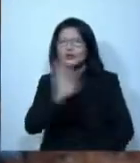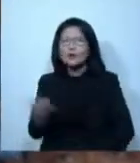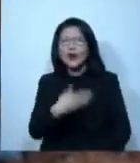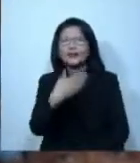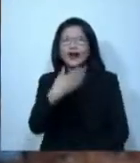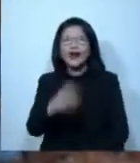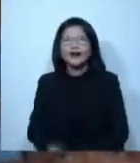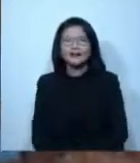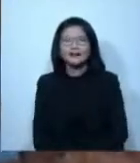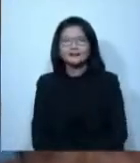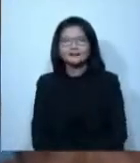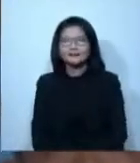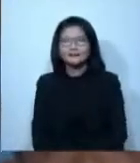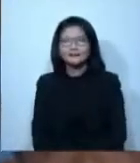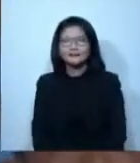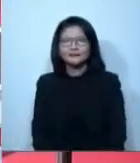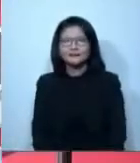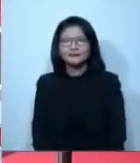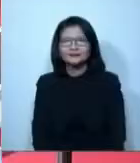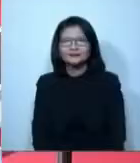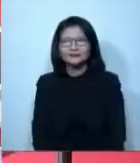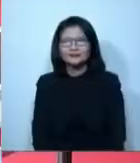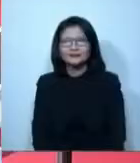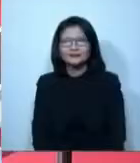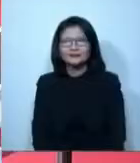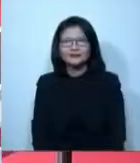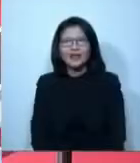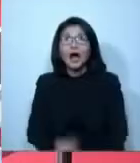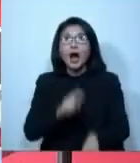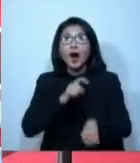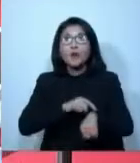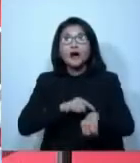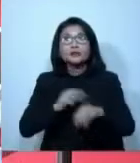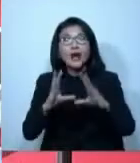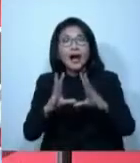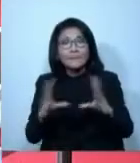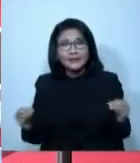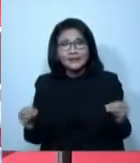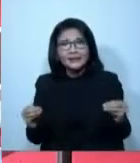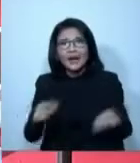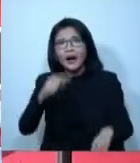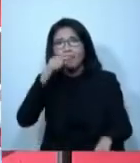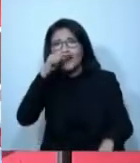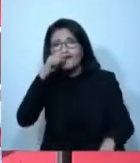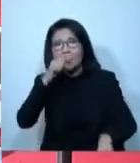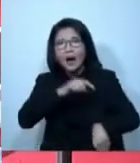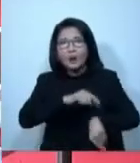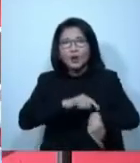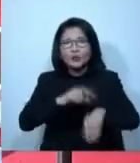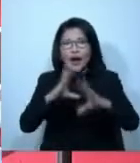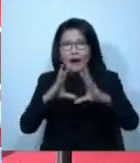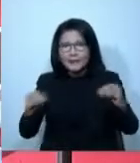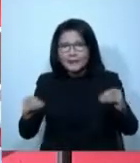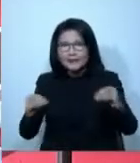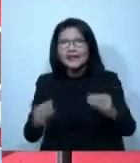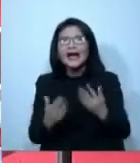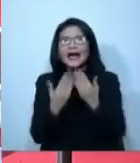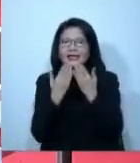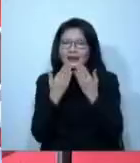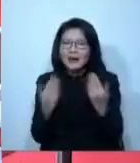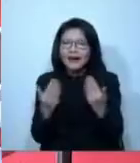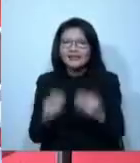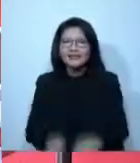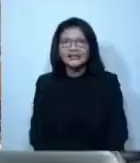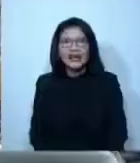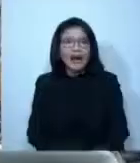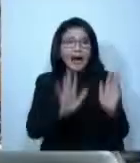rangkul baik waktu habis bapak waktu habis Bapak Terima kasih hadirin